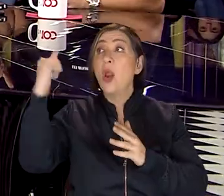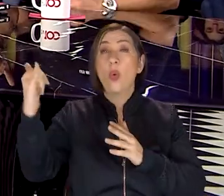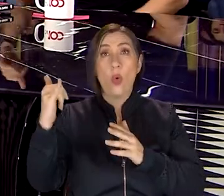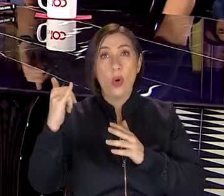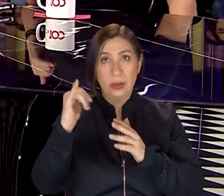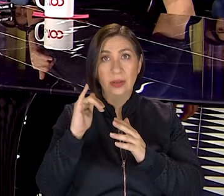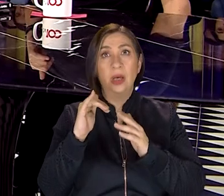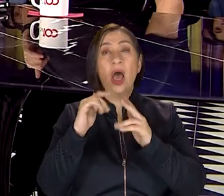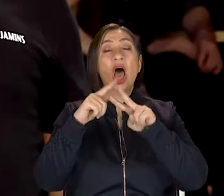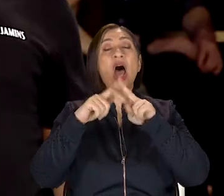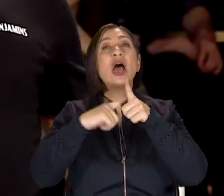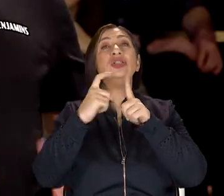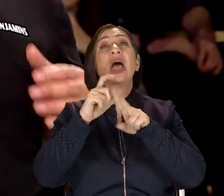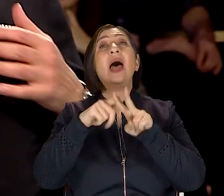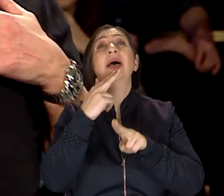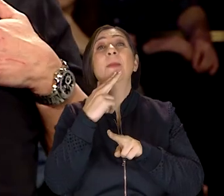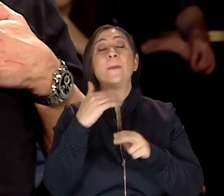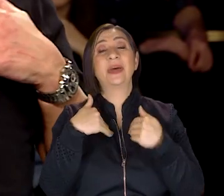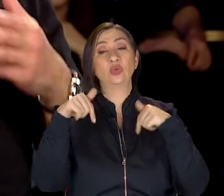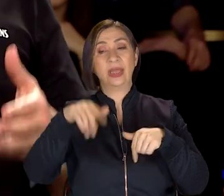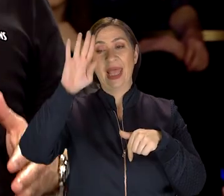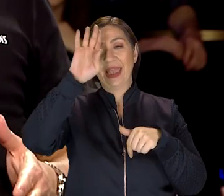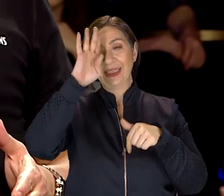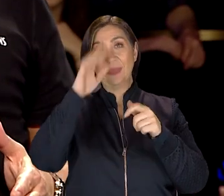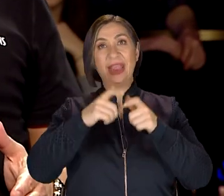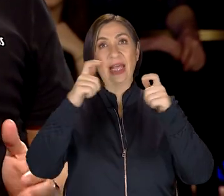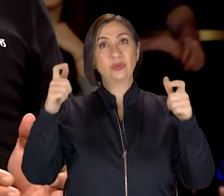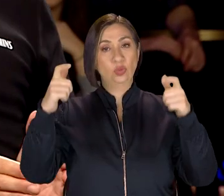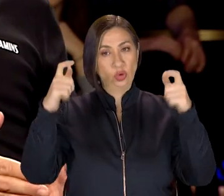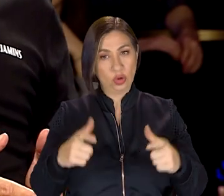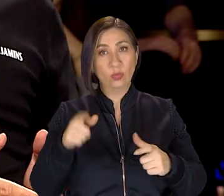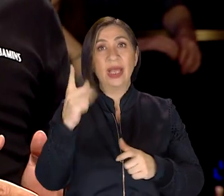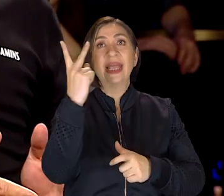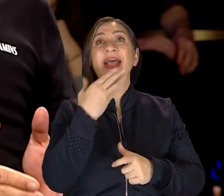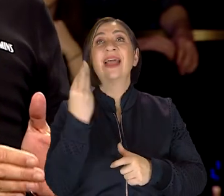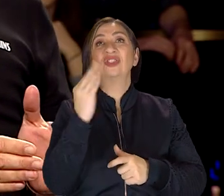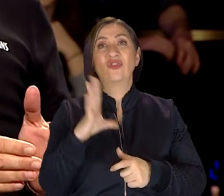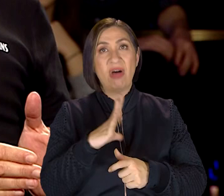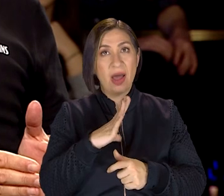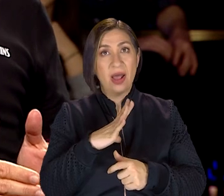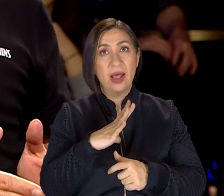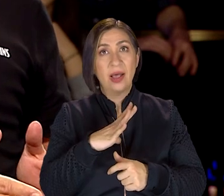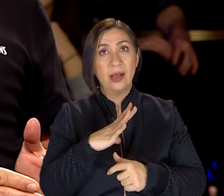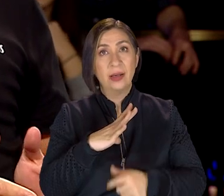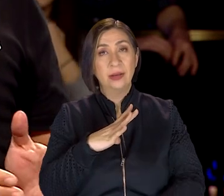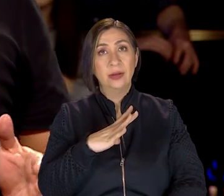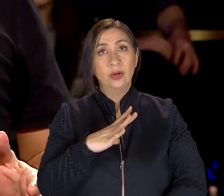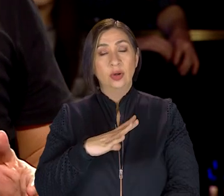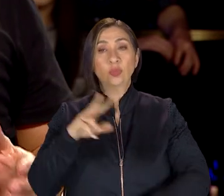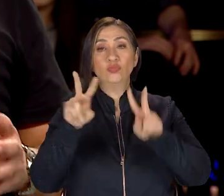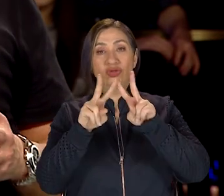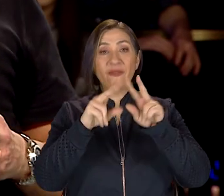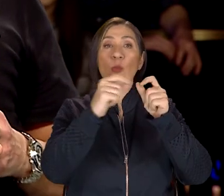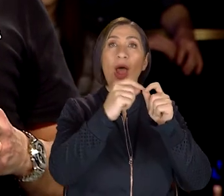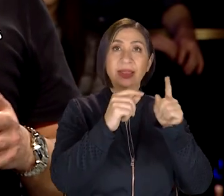yani. Diyor ki Ajda Hanım ben diyor şu an İstanbul Gelişim Stüdyosu'ndayım. Burada iki tane genç var. İşte Mustafa ile